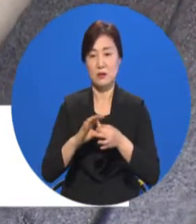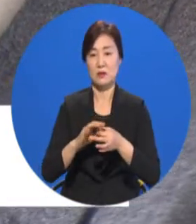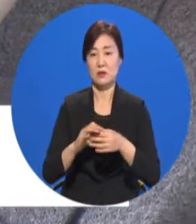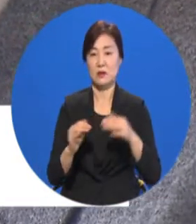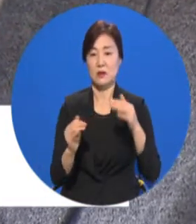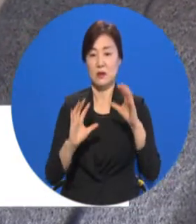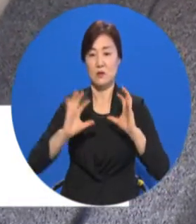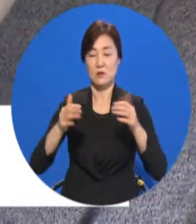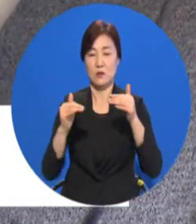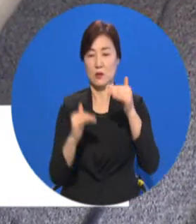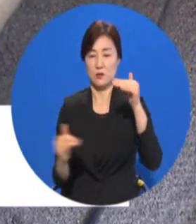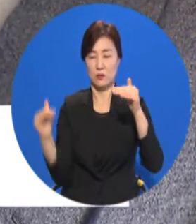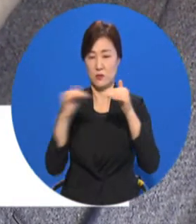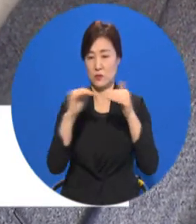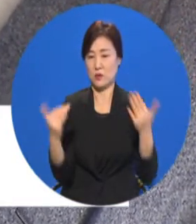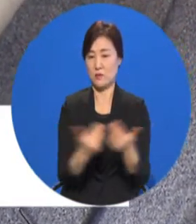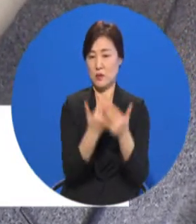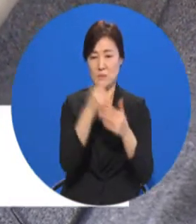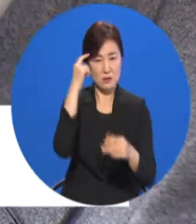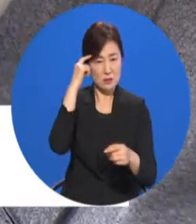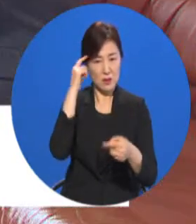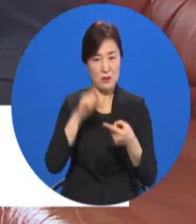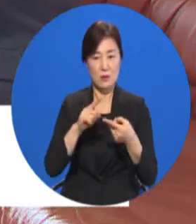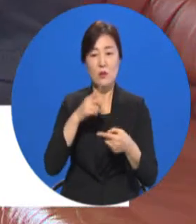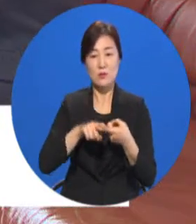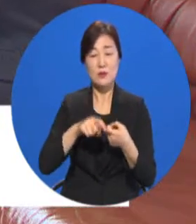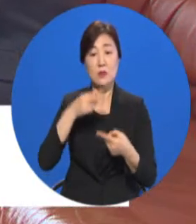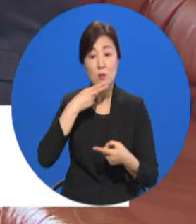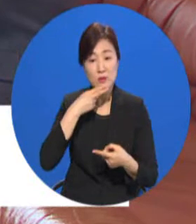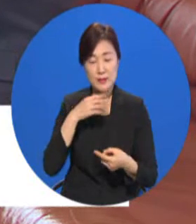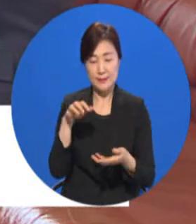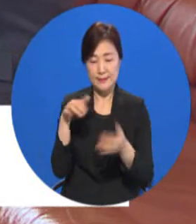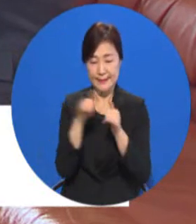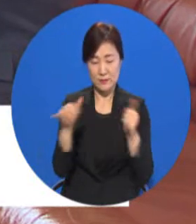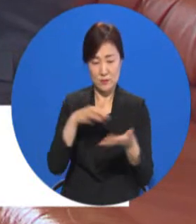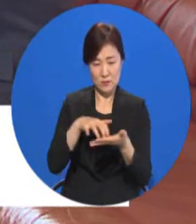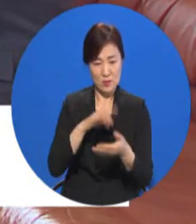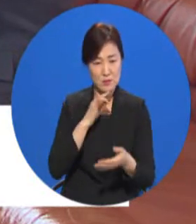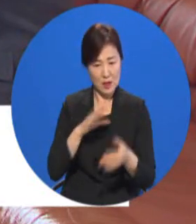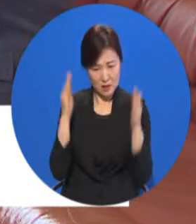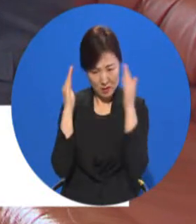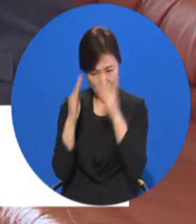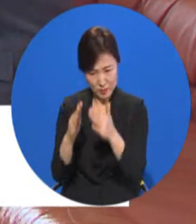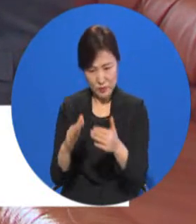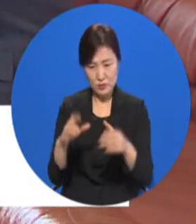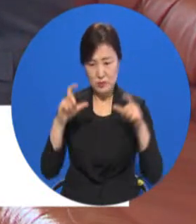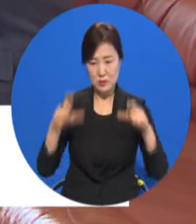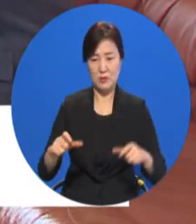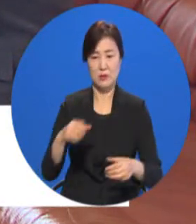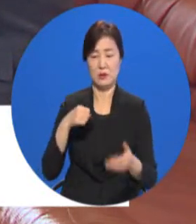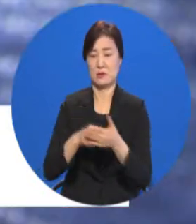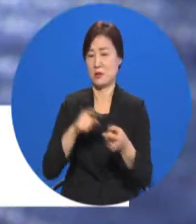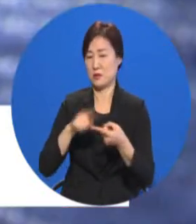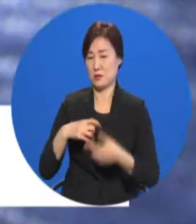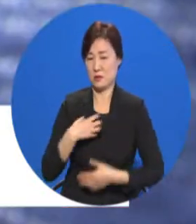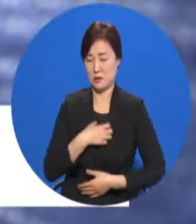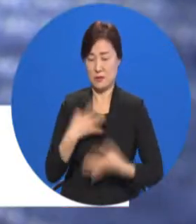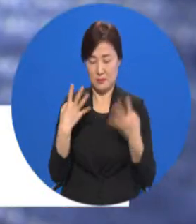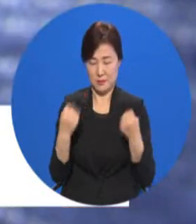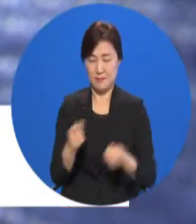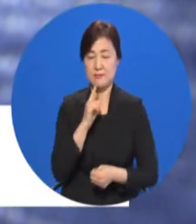균형 발전의 고리 없이 단순 인구만으로 선거구를 정한 데 대해 깊은 우려와 유감을 표명했습니다. 황 의원은